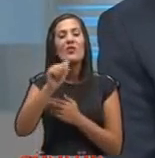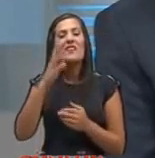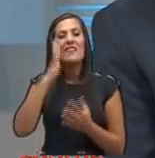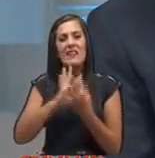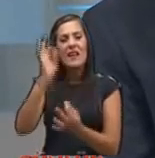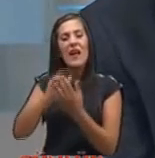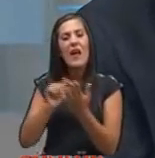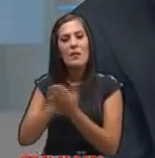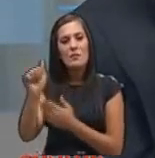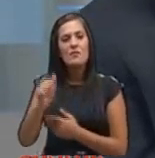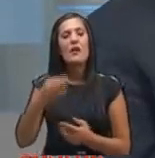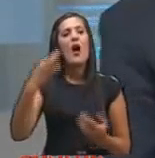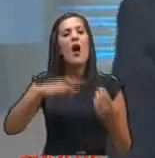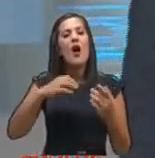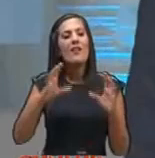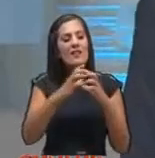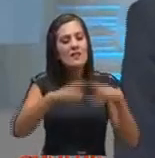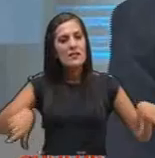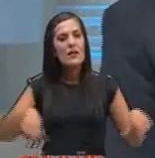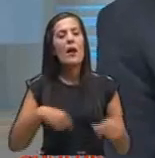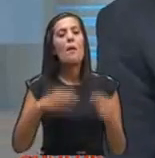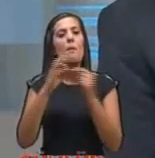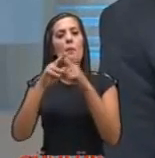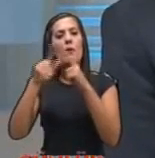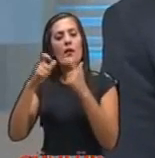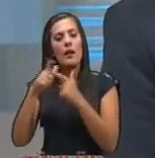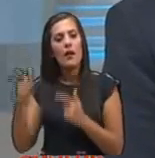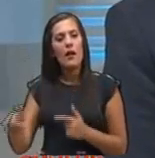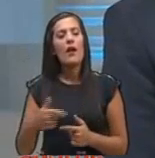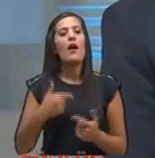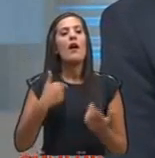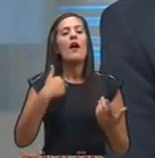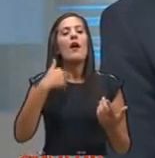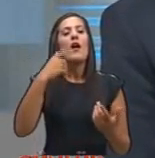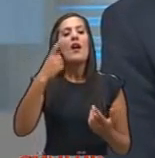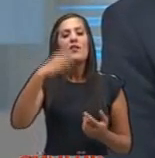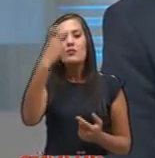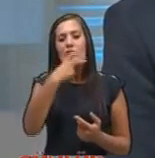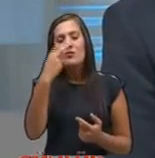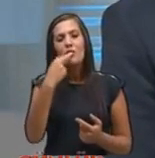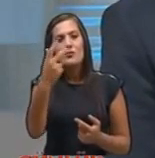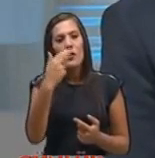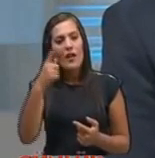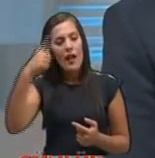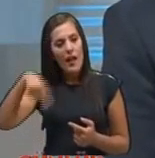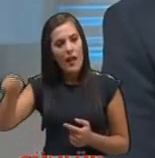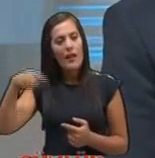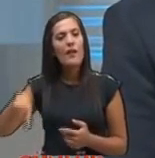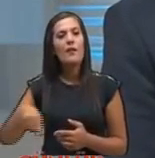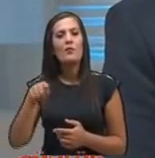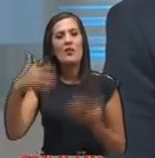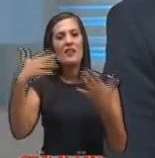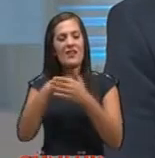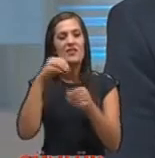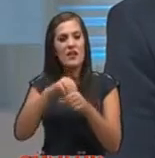kadrosuyla, orkestrası, balemiz, solistlerimiz bu gecede harika.